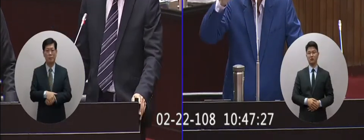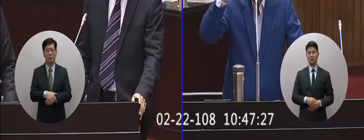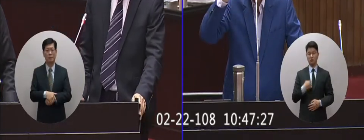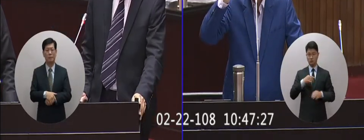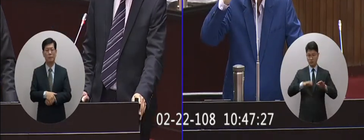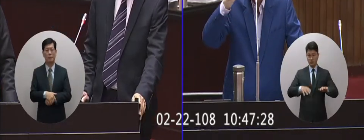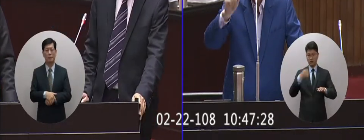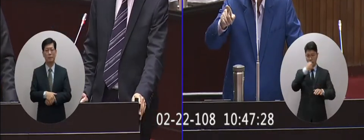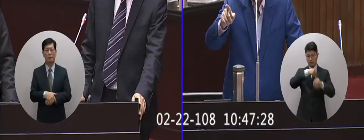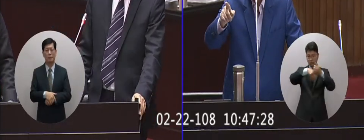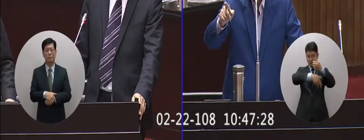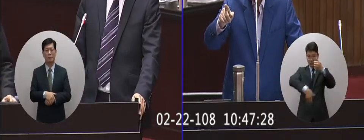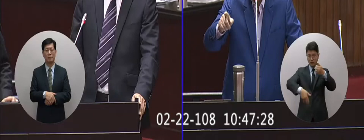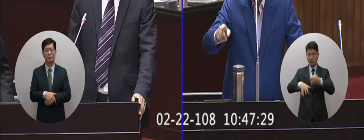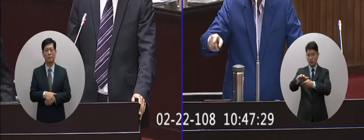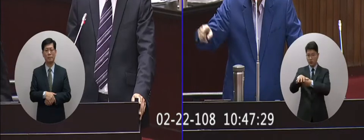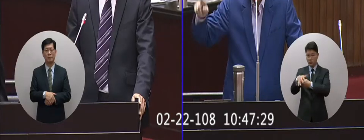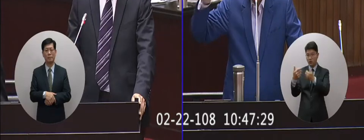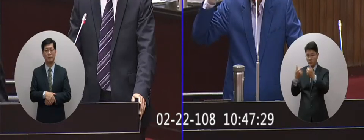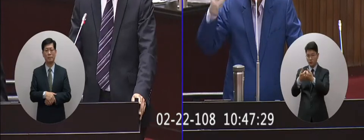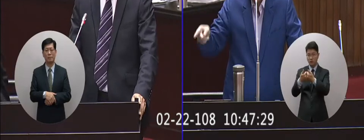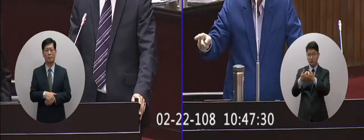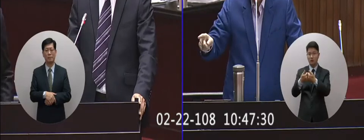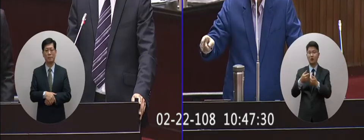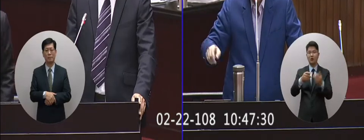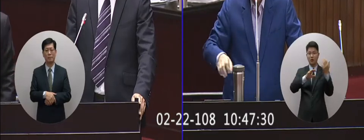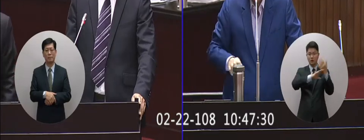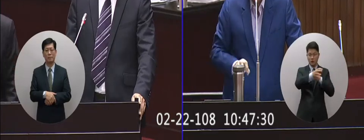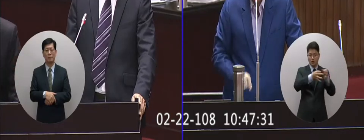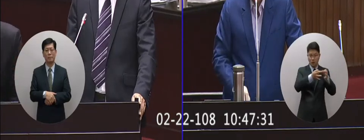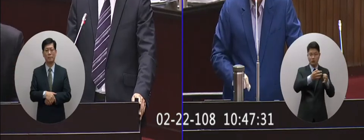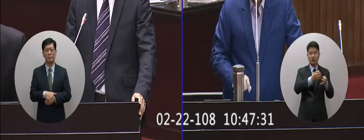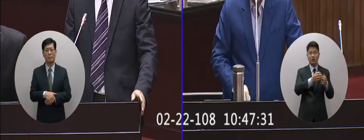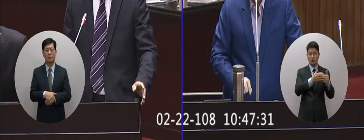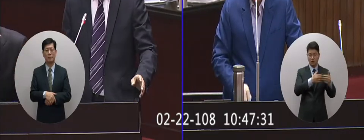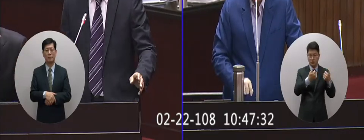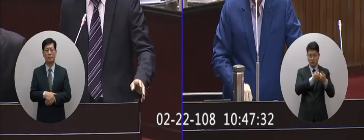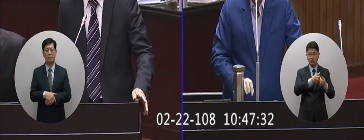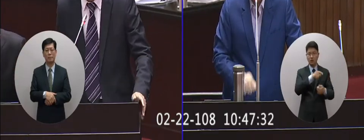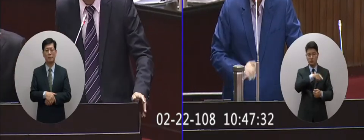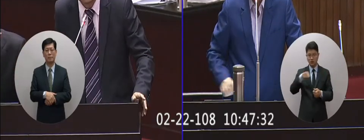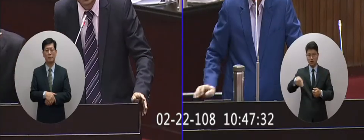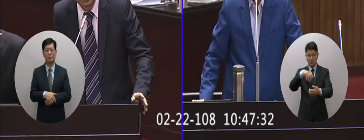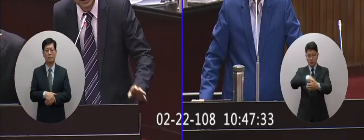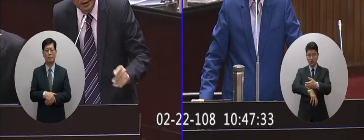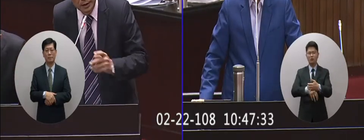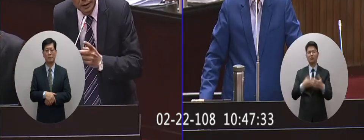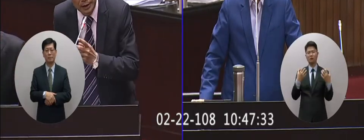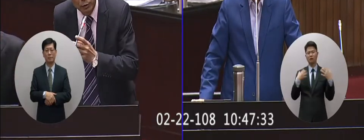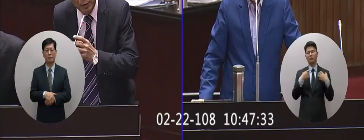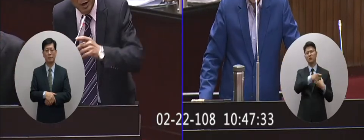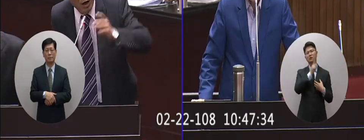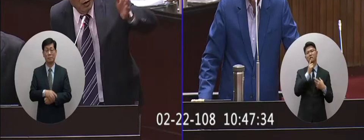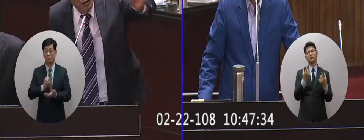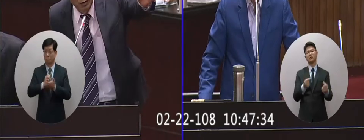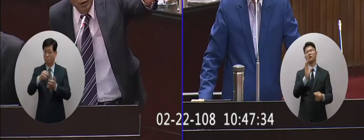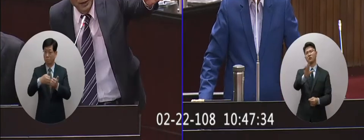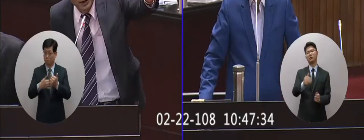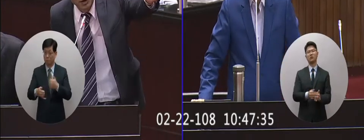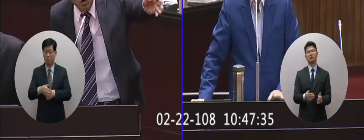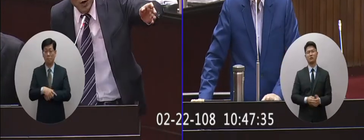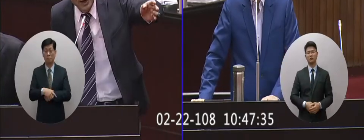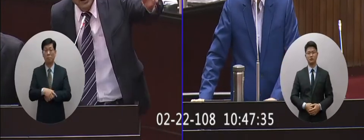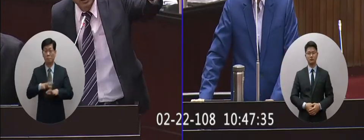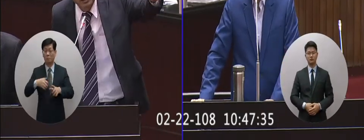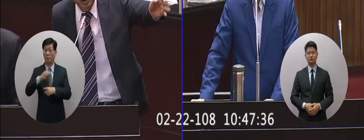制，我们的农会，我们的外贸协会就已有这个角色了啦。 跟委员报告，我